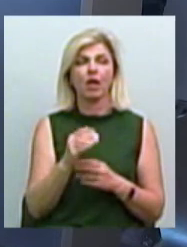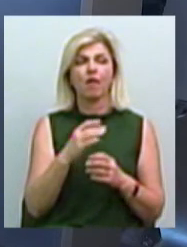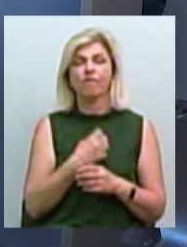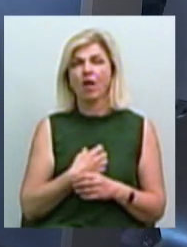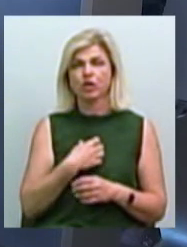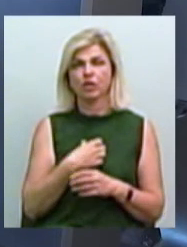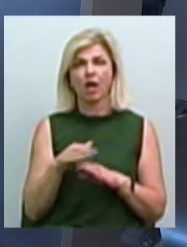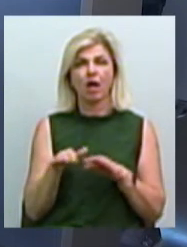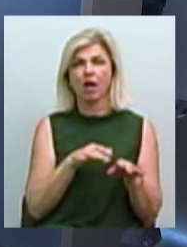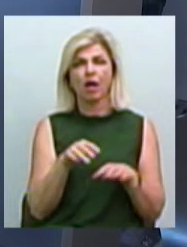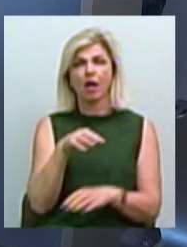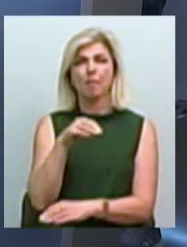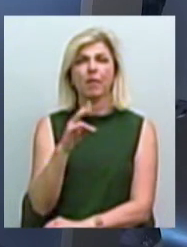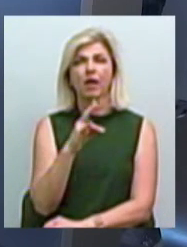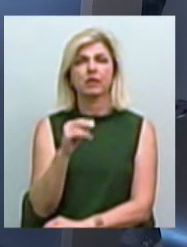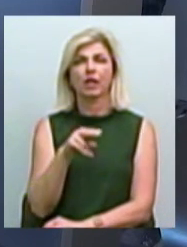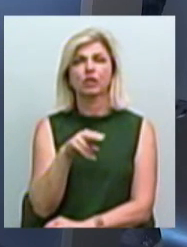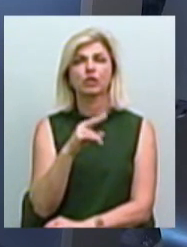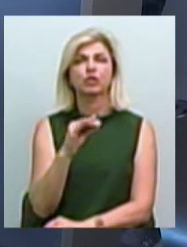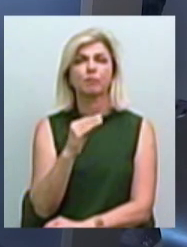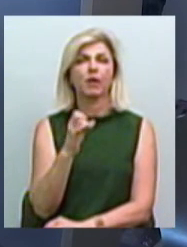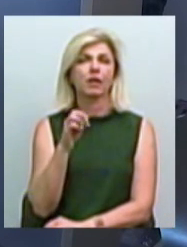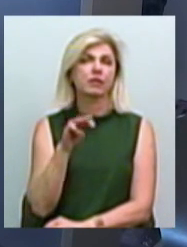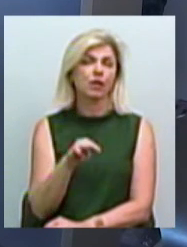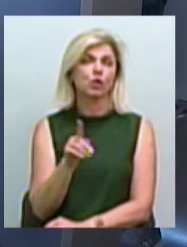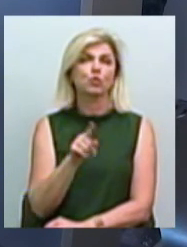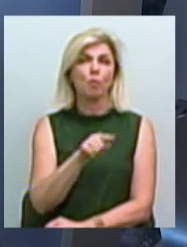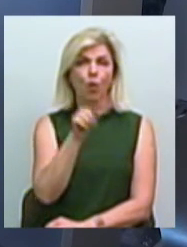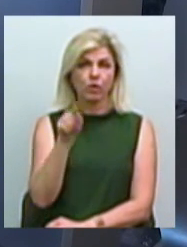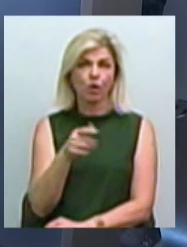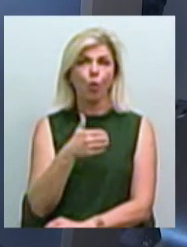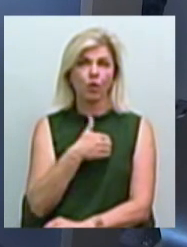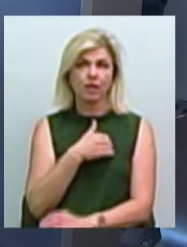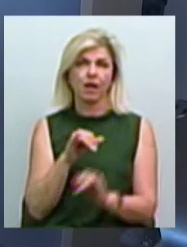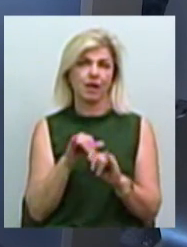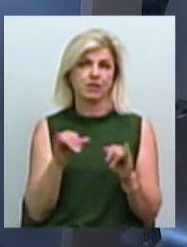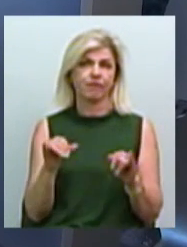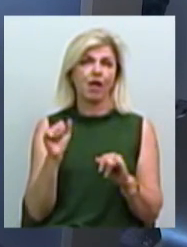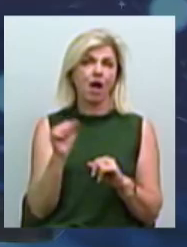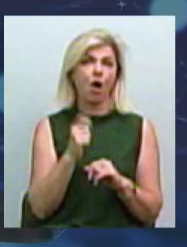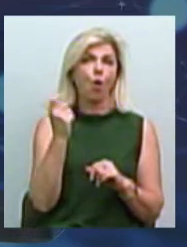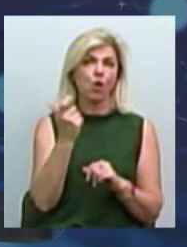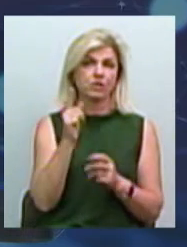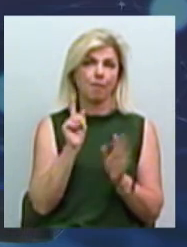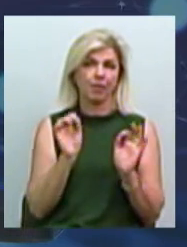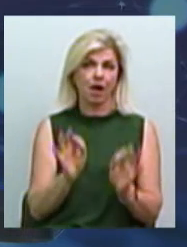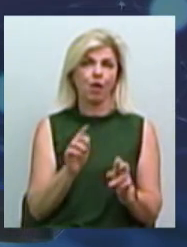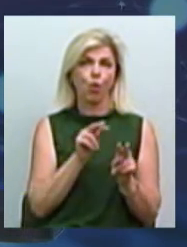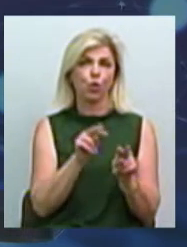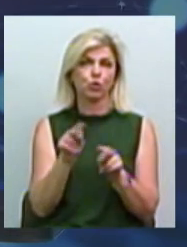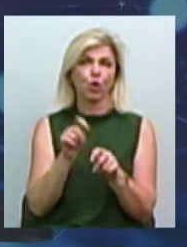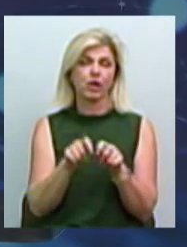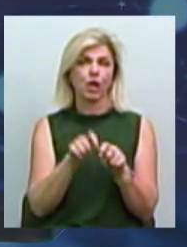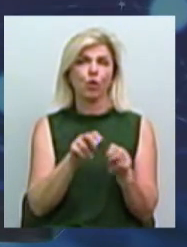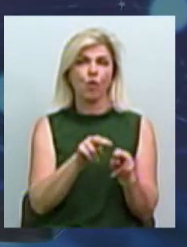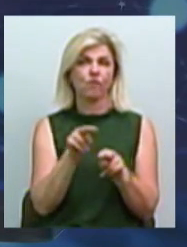важен менеджмент. Понимаете? То есть, це дійсно важливо, щоб менеджери хотіли розвити це, а хазяїн має правильно контролювати. Він має теж